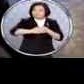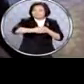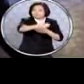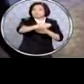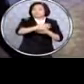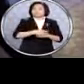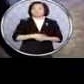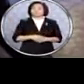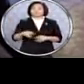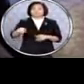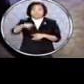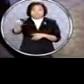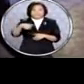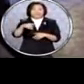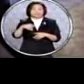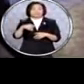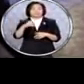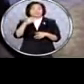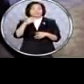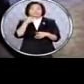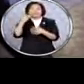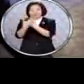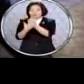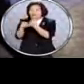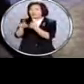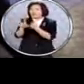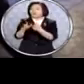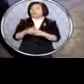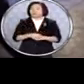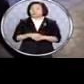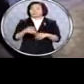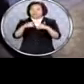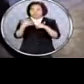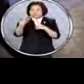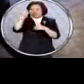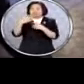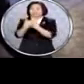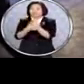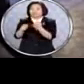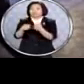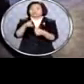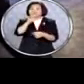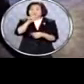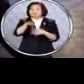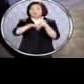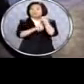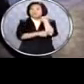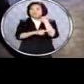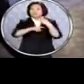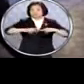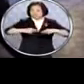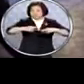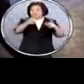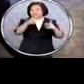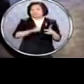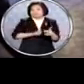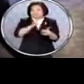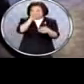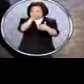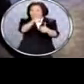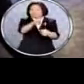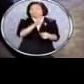的他能够得到他应有的保护，尤其是人权的保护，这才是真正司法改革真正的意